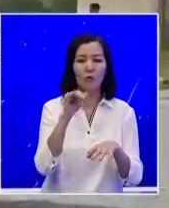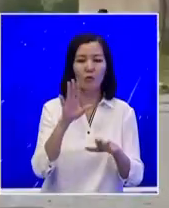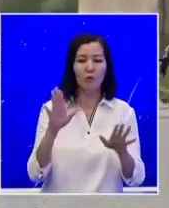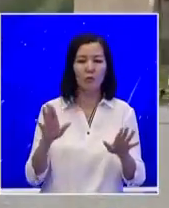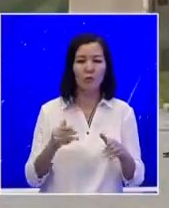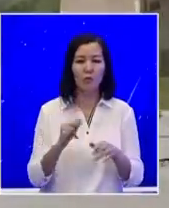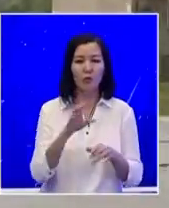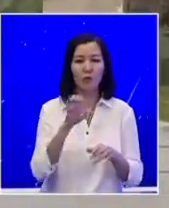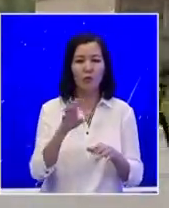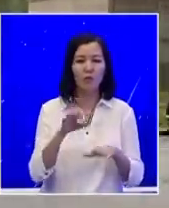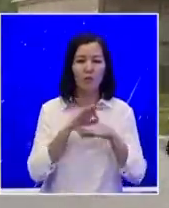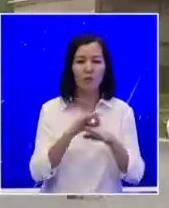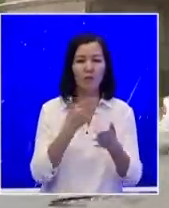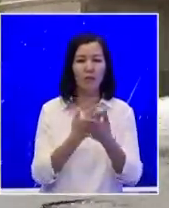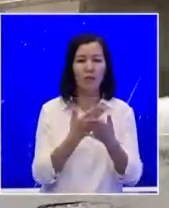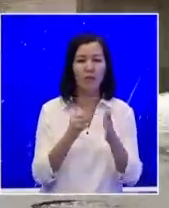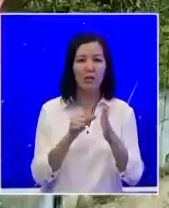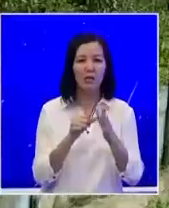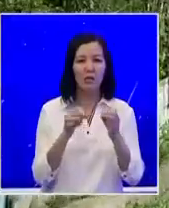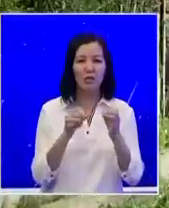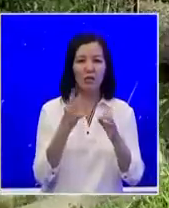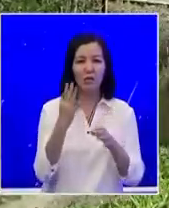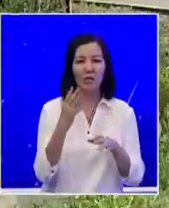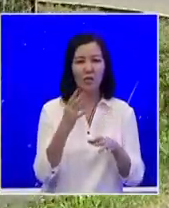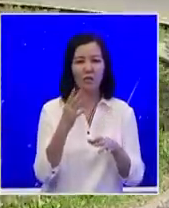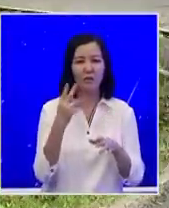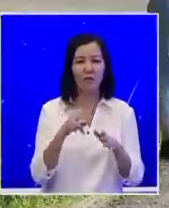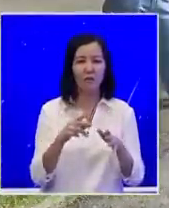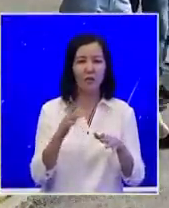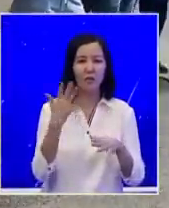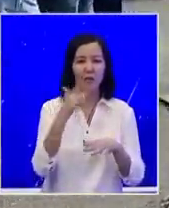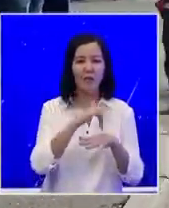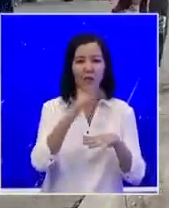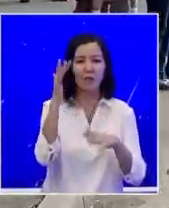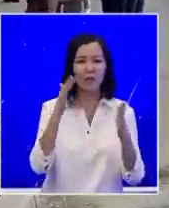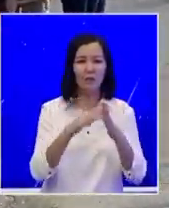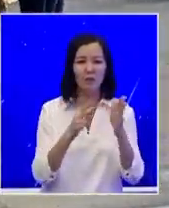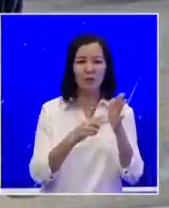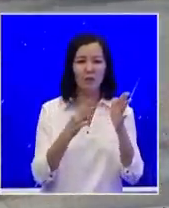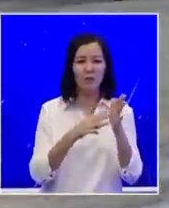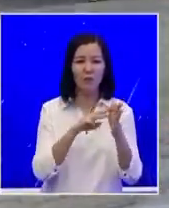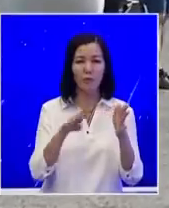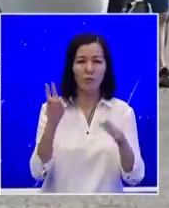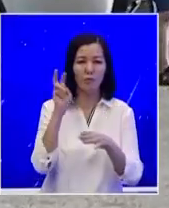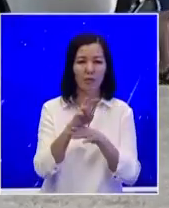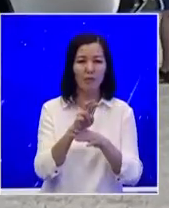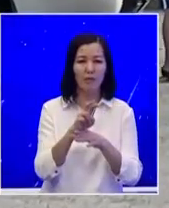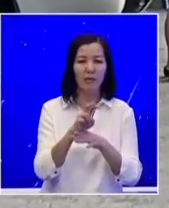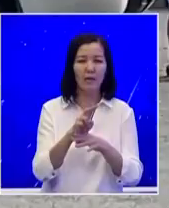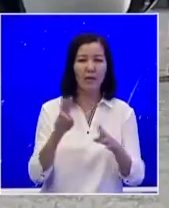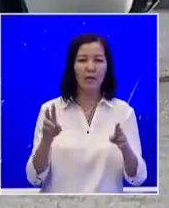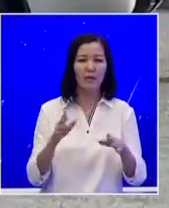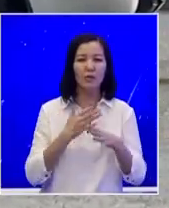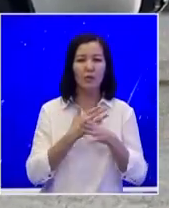произошло примерно в 16 часов 26 апреля в 5-этажном доме. Через 7-8 минут прибыли пожарные расчеты. Карета